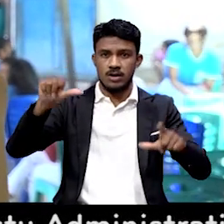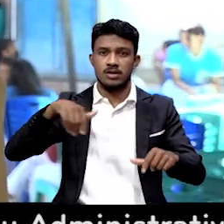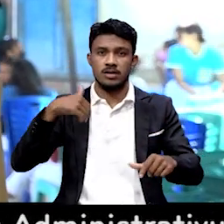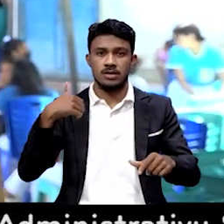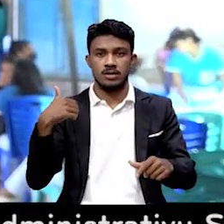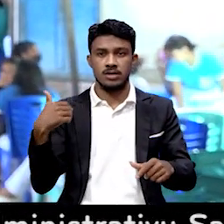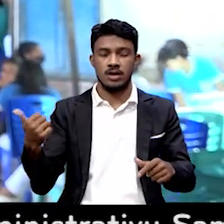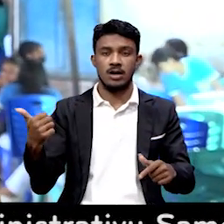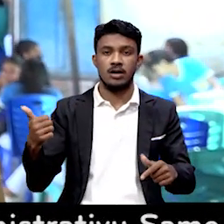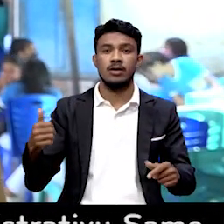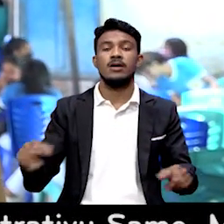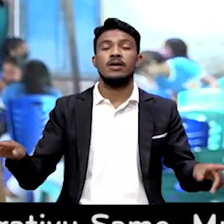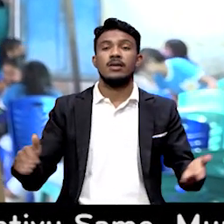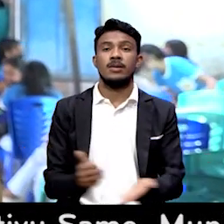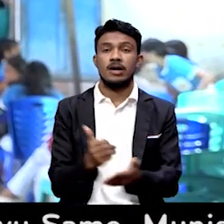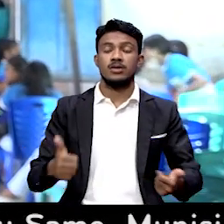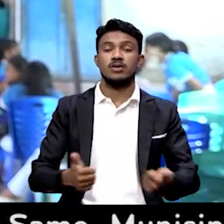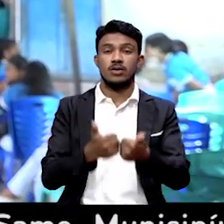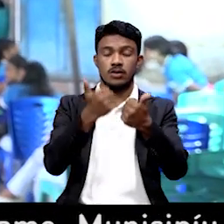con Cina.